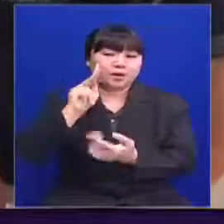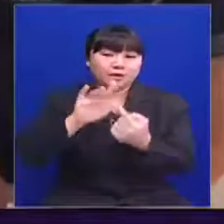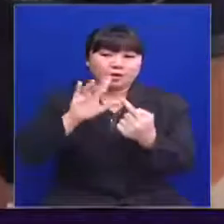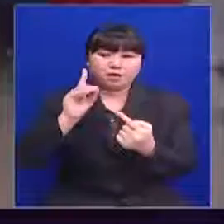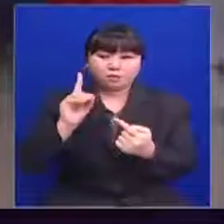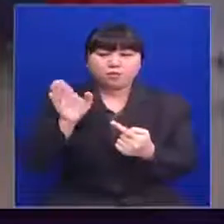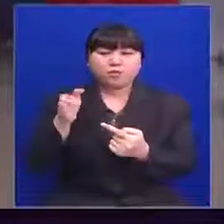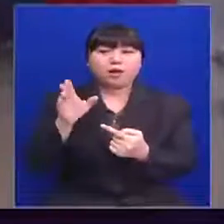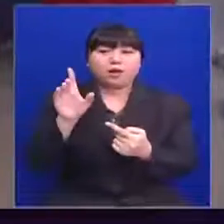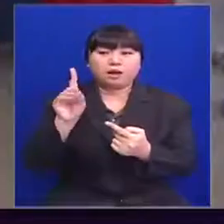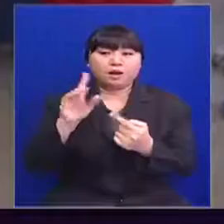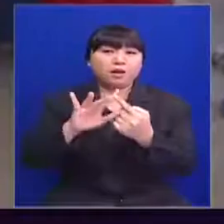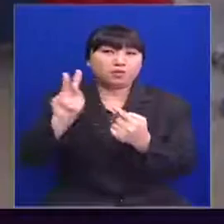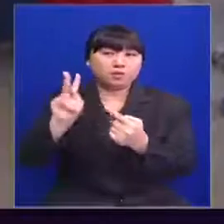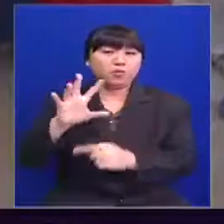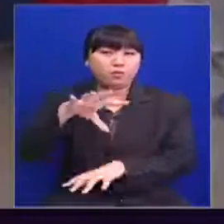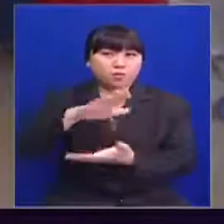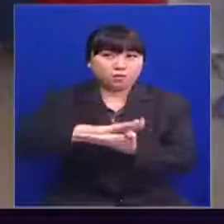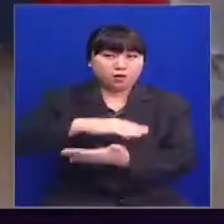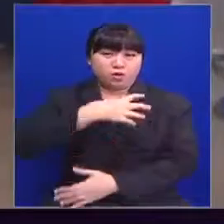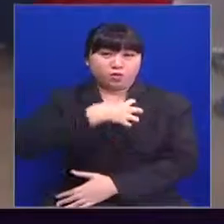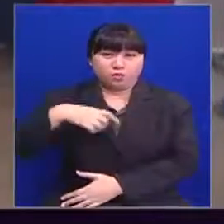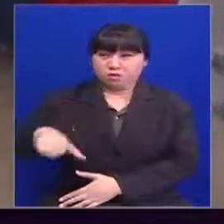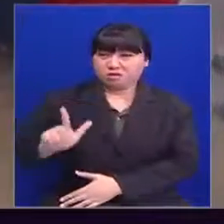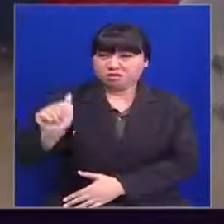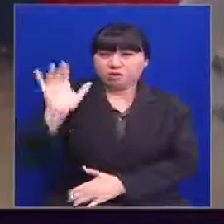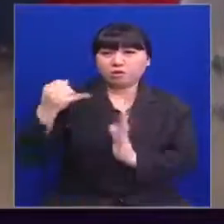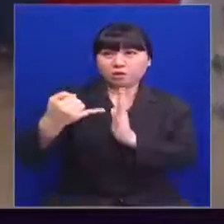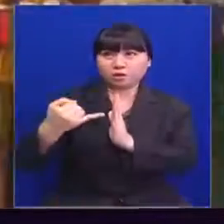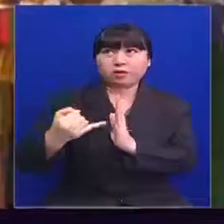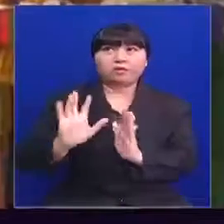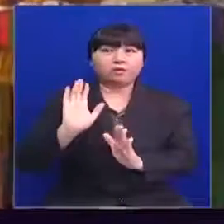ทูตความดีของจังหวัดครับซึ่งที่ปรึกษารัฐมนตรีว่าการกระทรวงการต่างประ